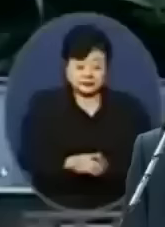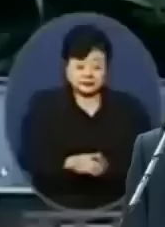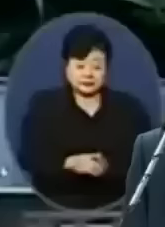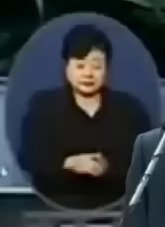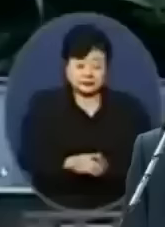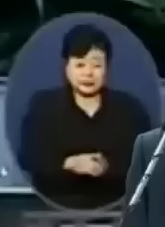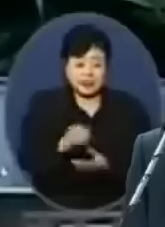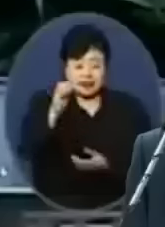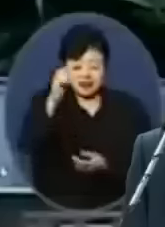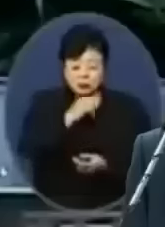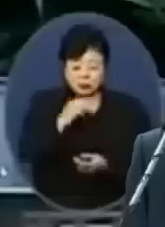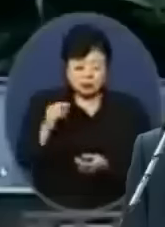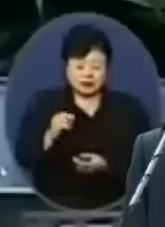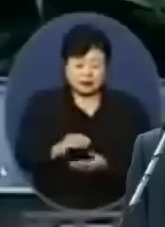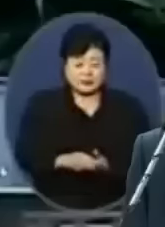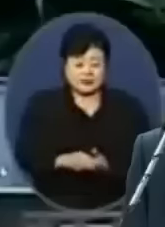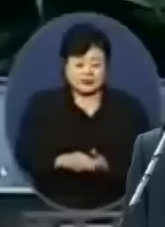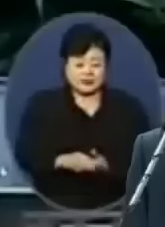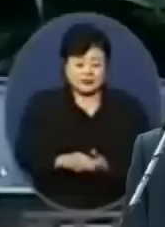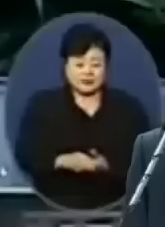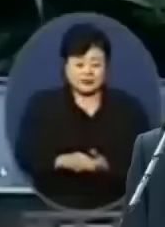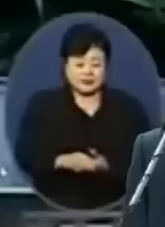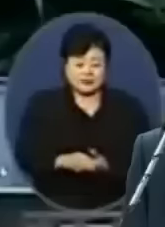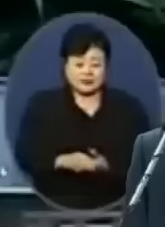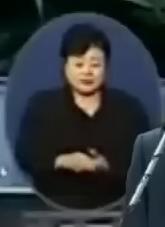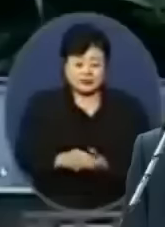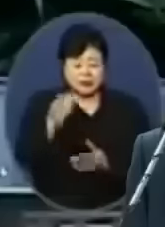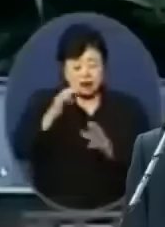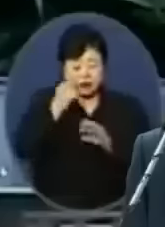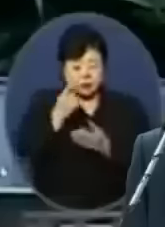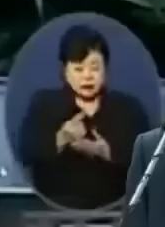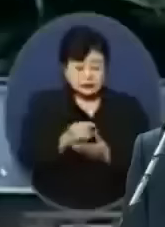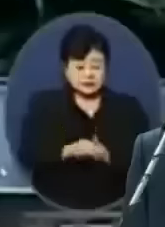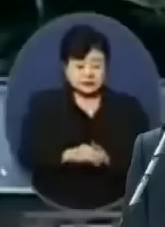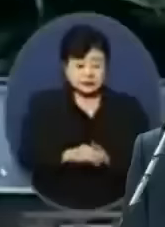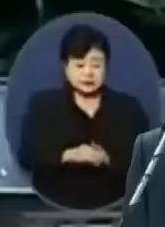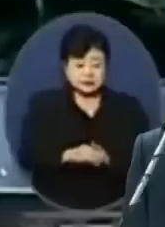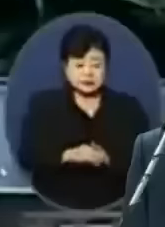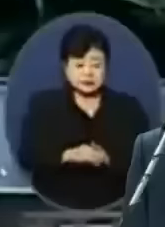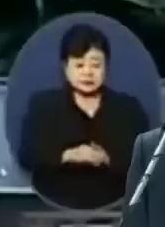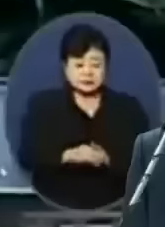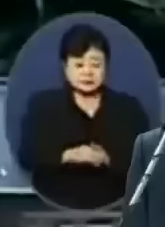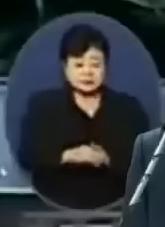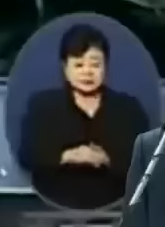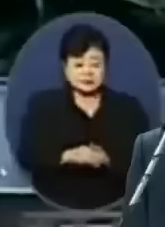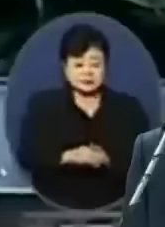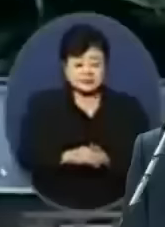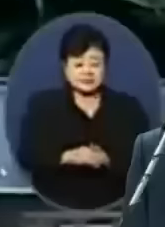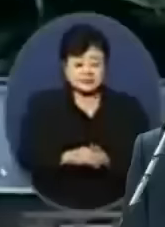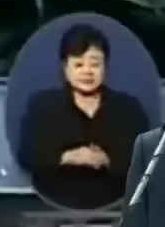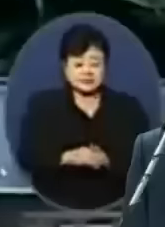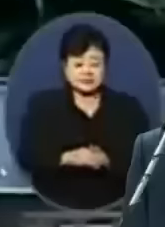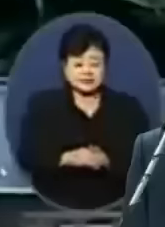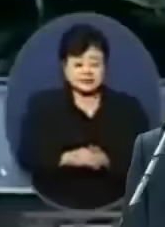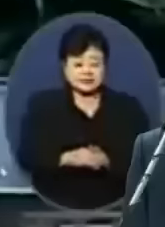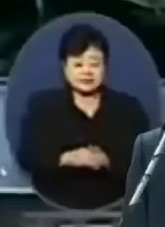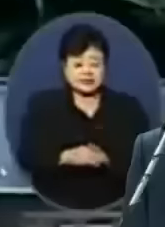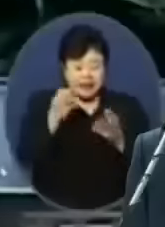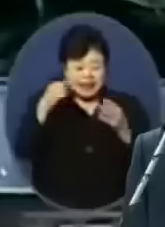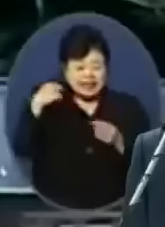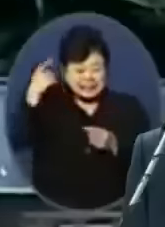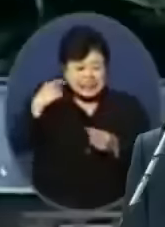가톨릭 교회가 주 종교인 우리나라에서 얘만 낳으면 내가 큰 히트를